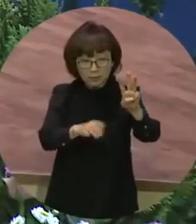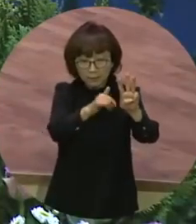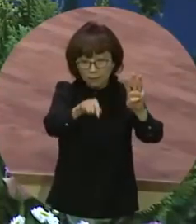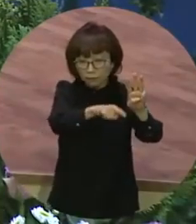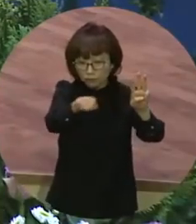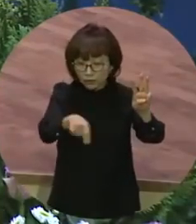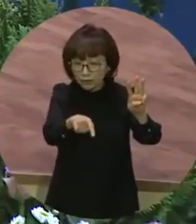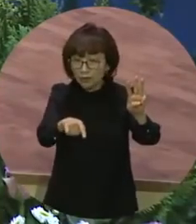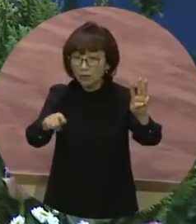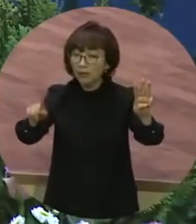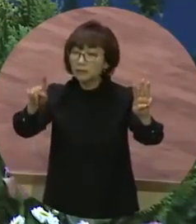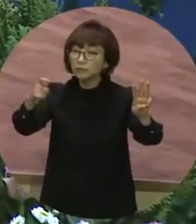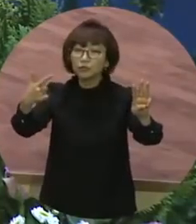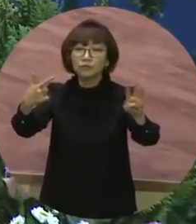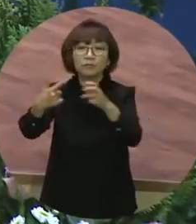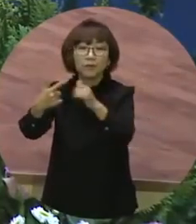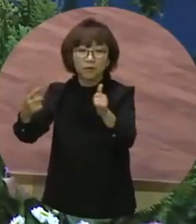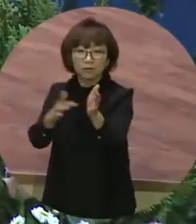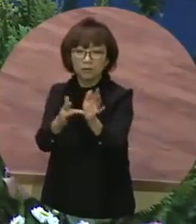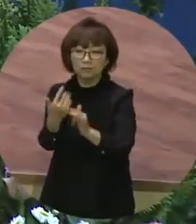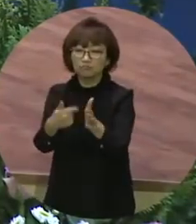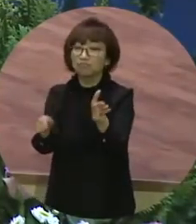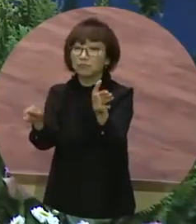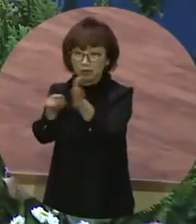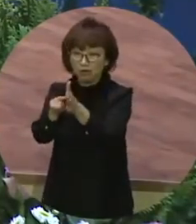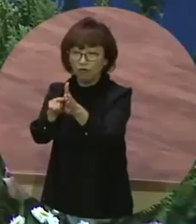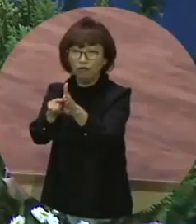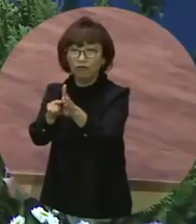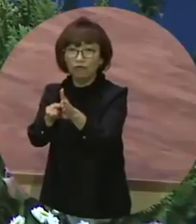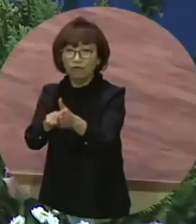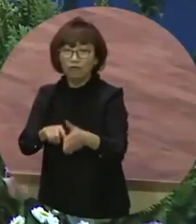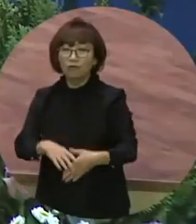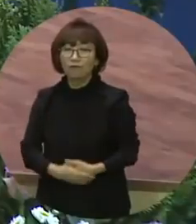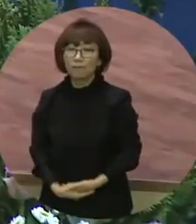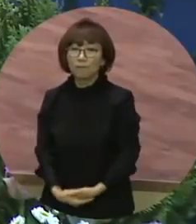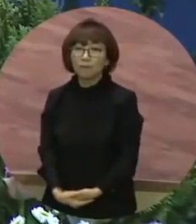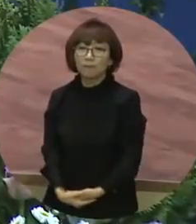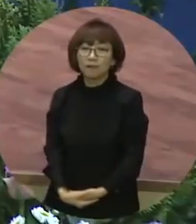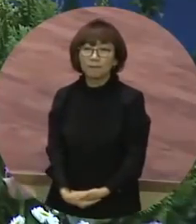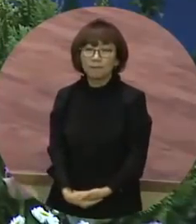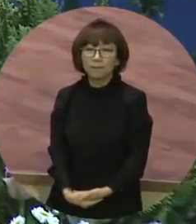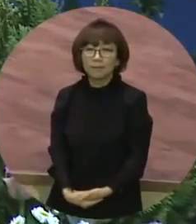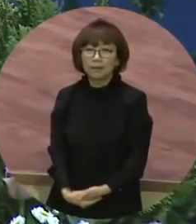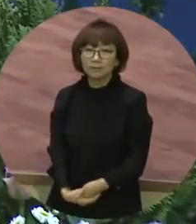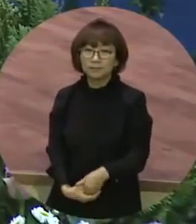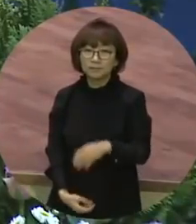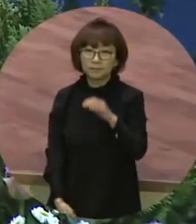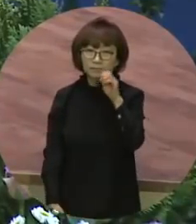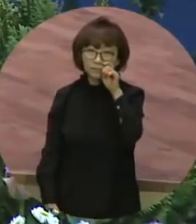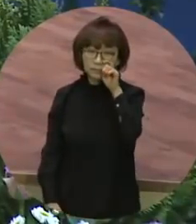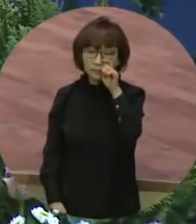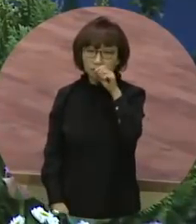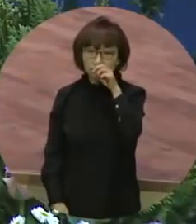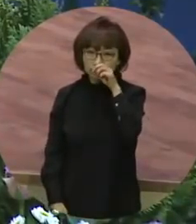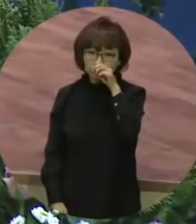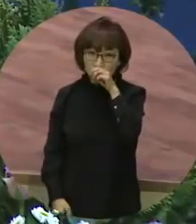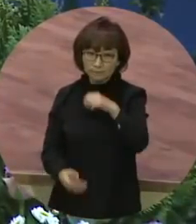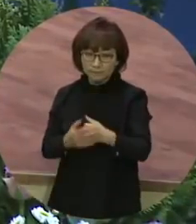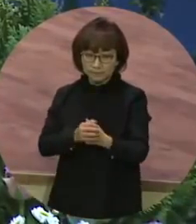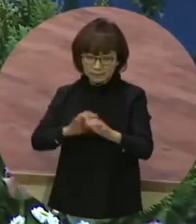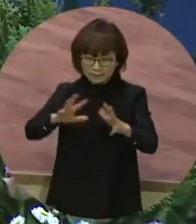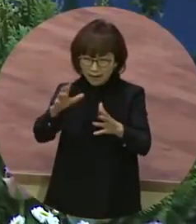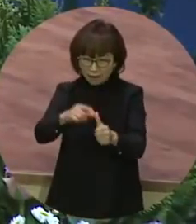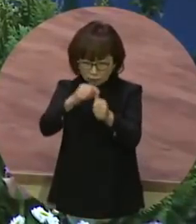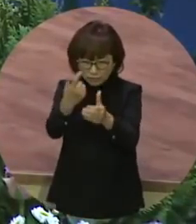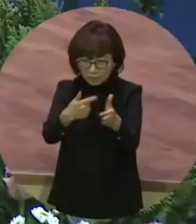이 1.5%인데 독립 이 운동하는 이 일에 결정적